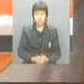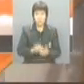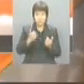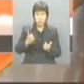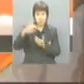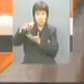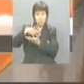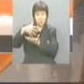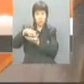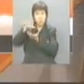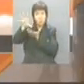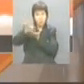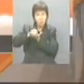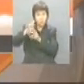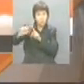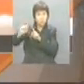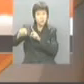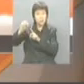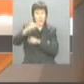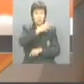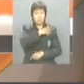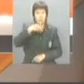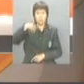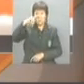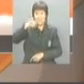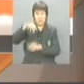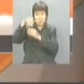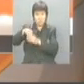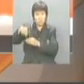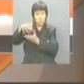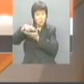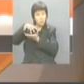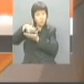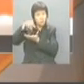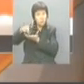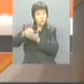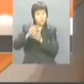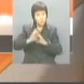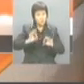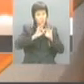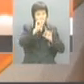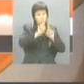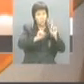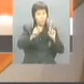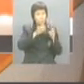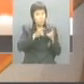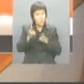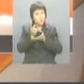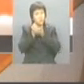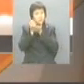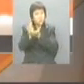ทูตด้วยถ้าเผื่อมีรายงานข่าวหรือพบปะคนไทยที่รับผลกระทบจากเหตุการณ์และต้องการความช่วยเหลือส่วนสถานทูตเอง